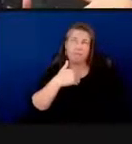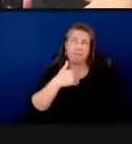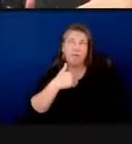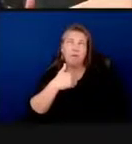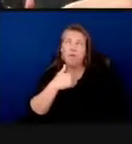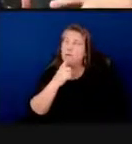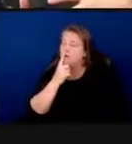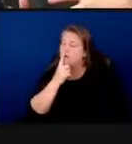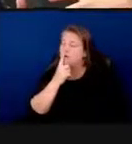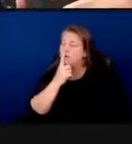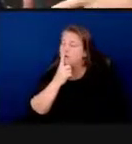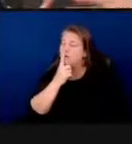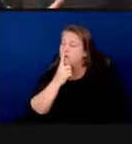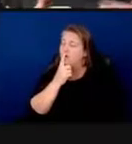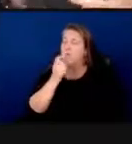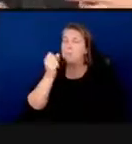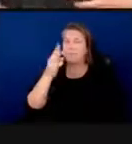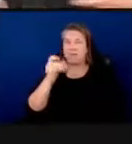ya CTE,